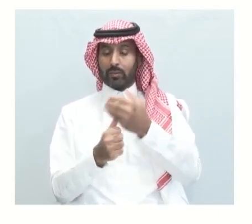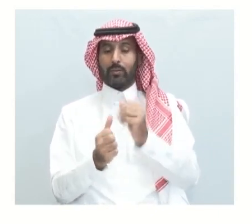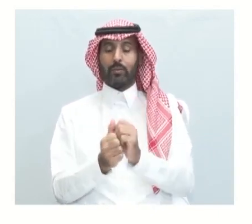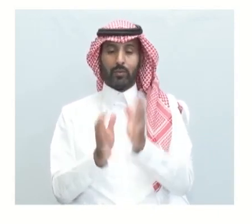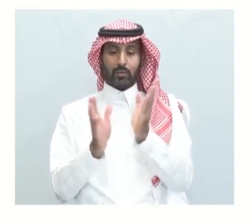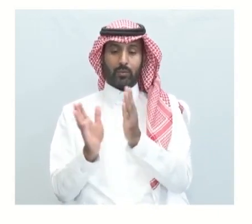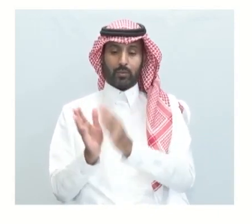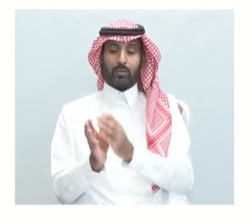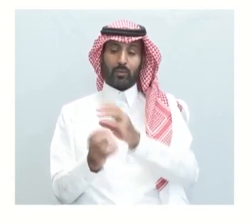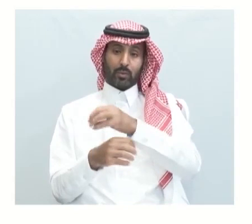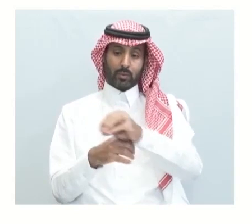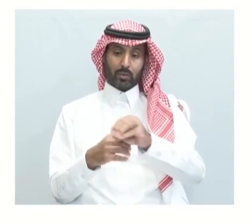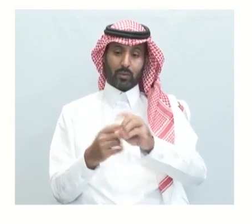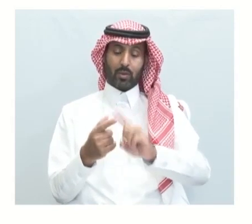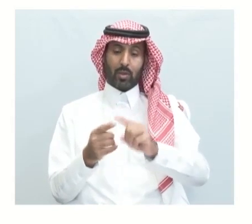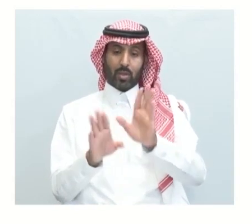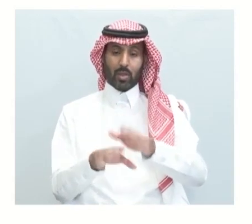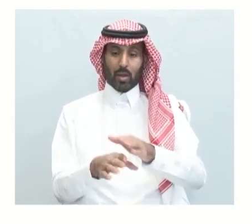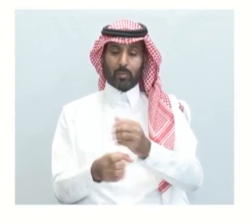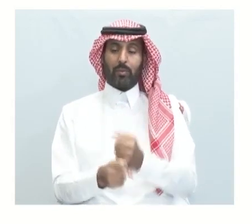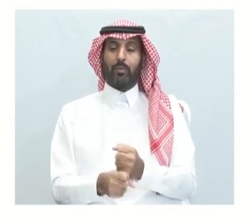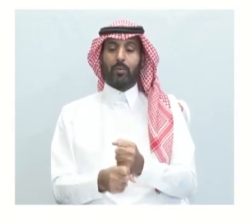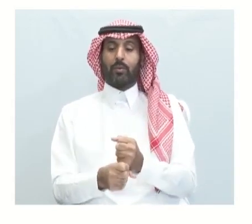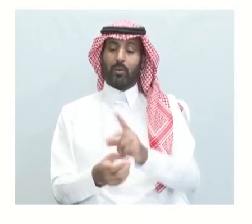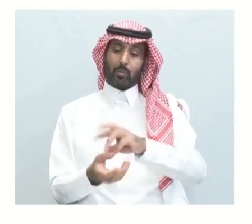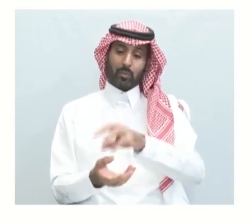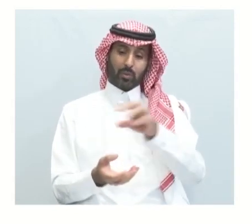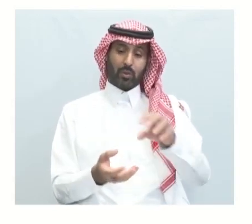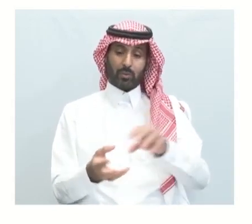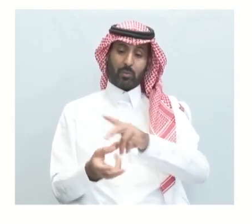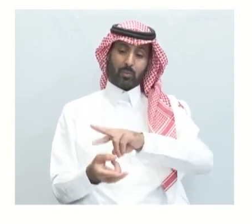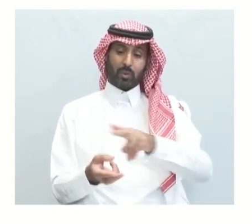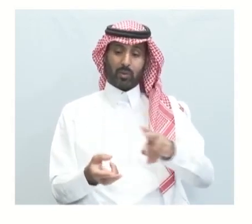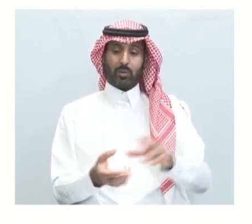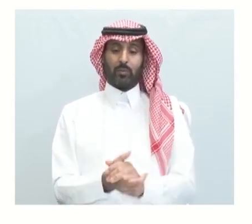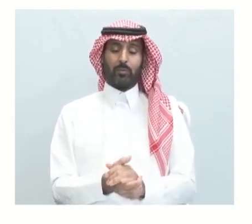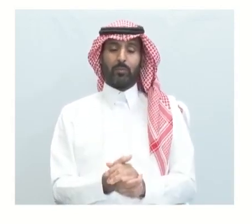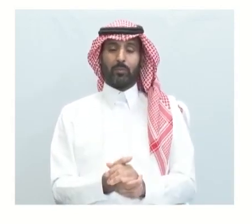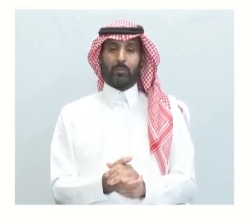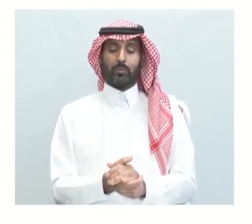تصنيفها ايضا الى ثابته ستاتيك ومتحركه او متغيره